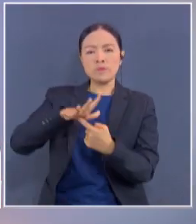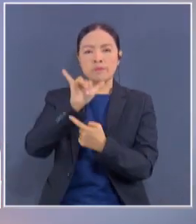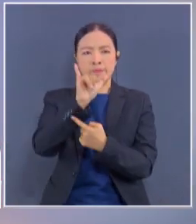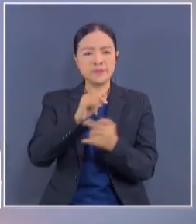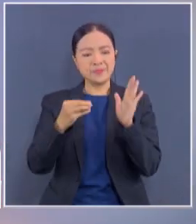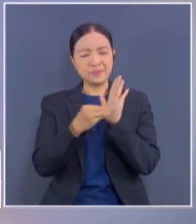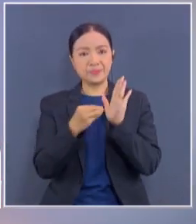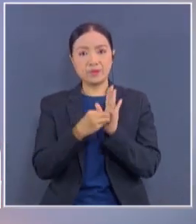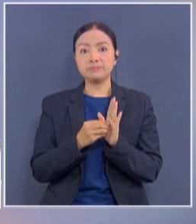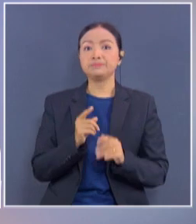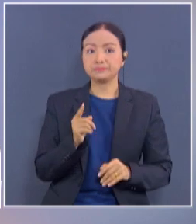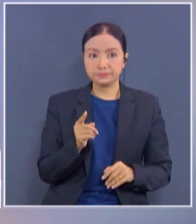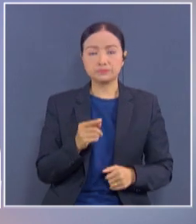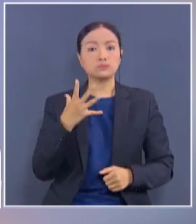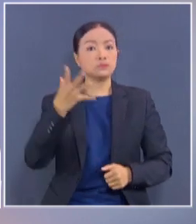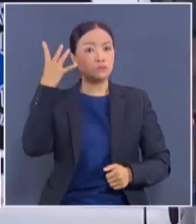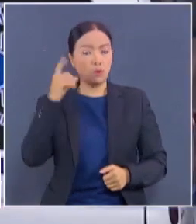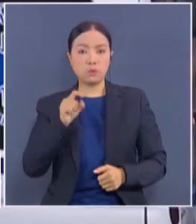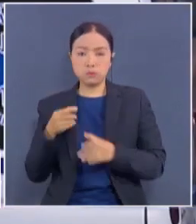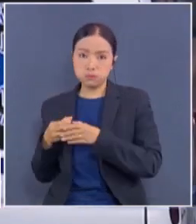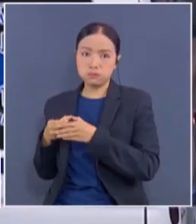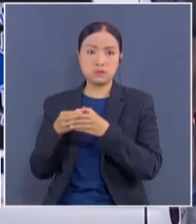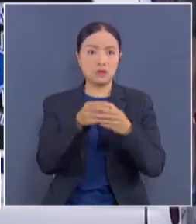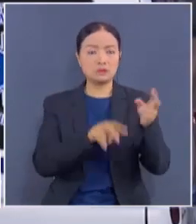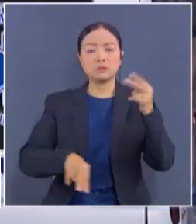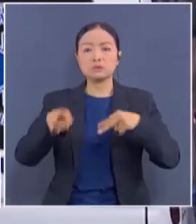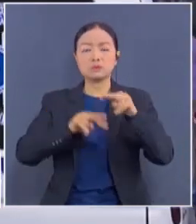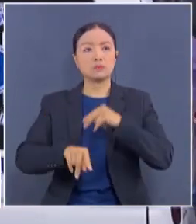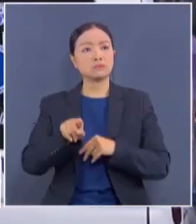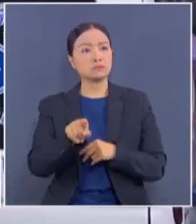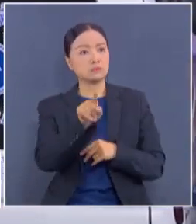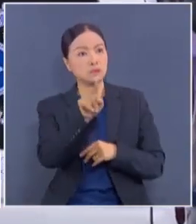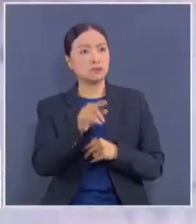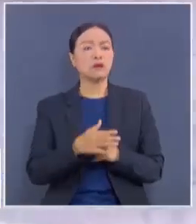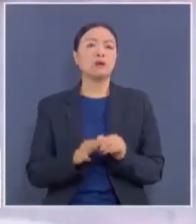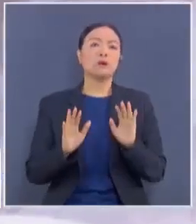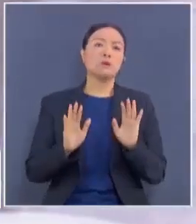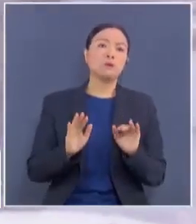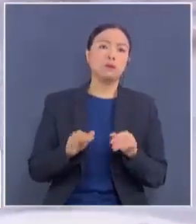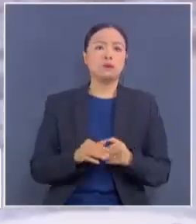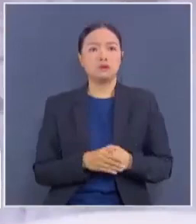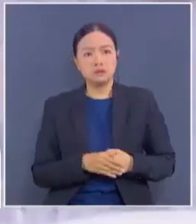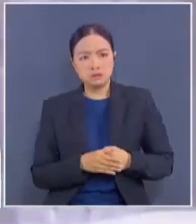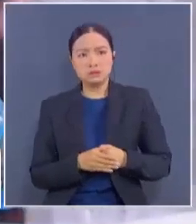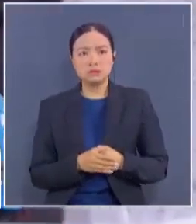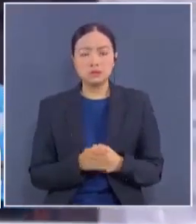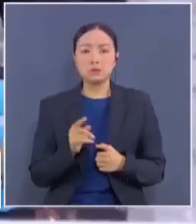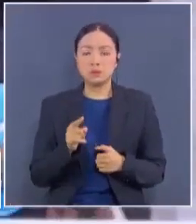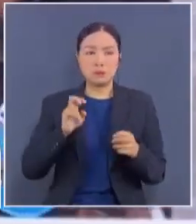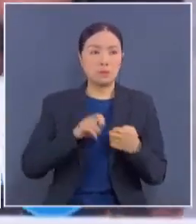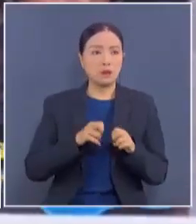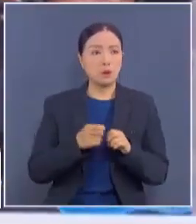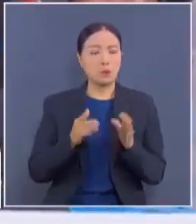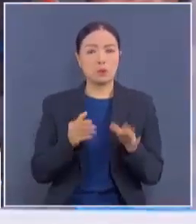ภัยกรุงเทพมหานครเมื่อวานนี้ก็รีบรุดลงไปตรวจสอบพื้นที่เกิดเหตุก็ออกมาเปิดเผยนะคะบอกว่าขณะเกิดเหตุ